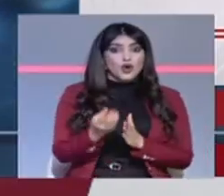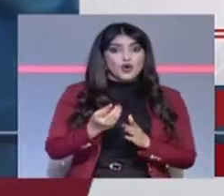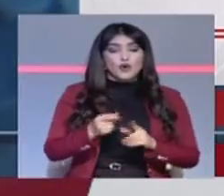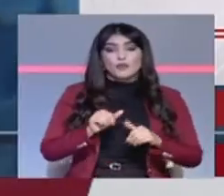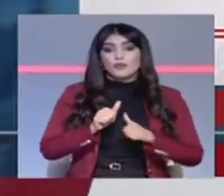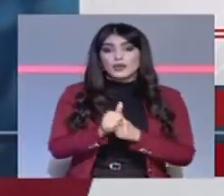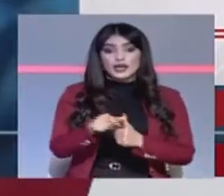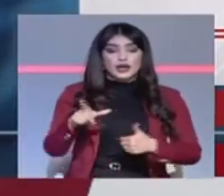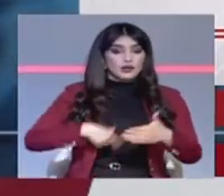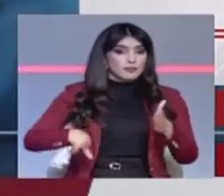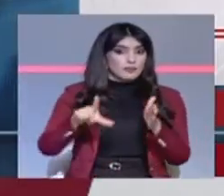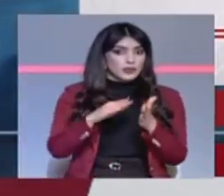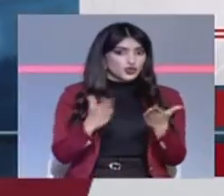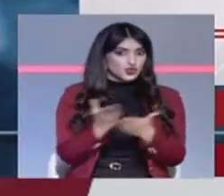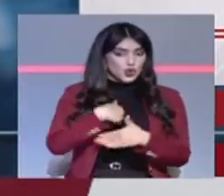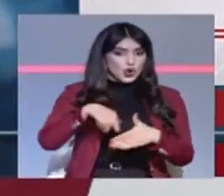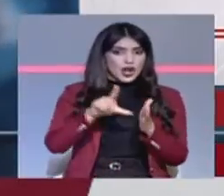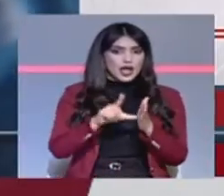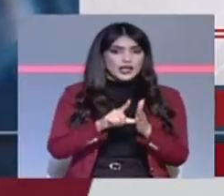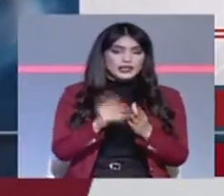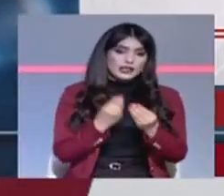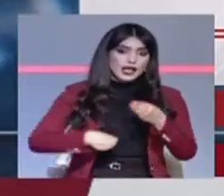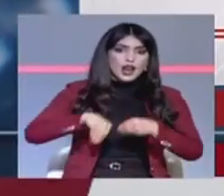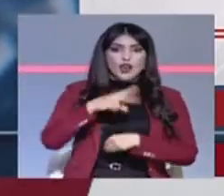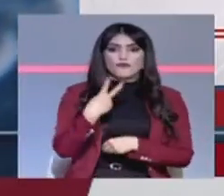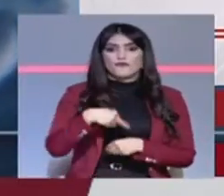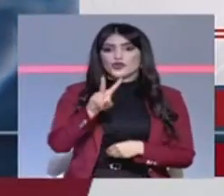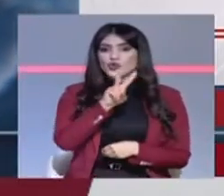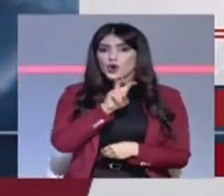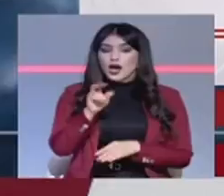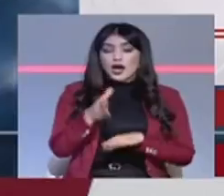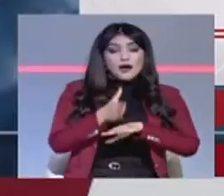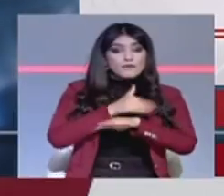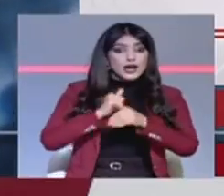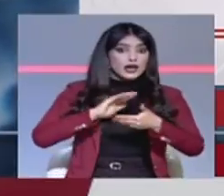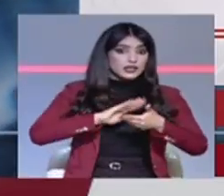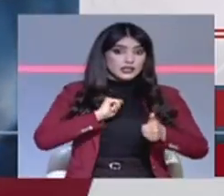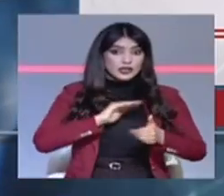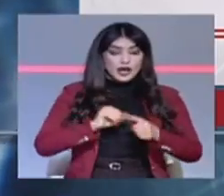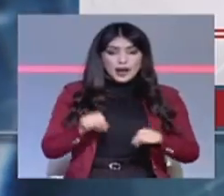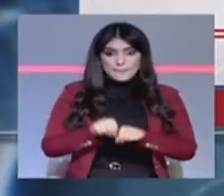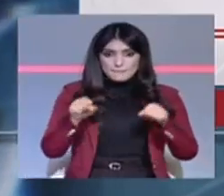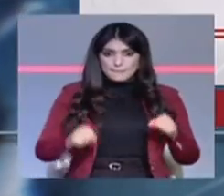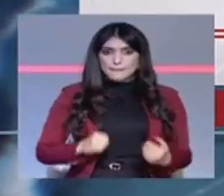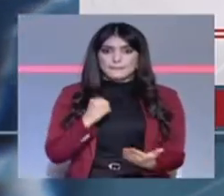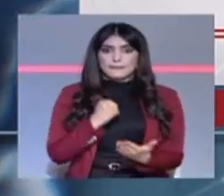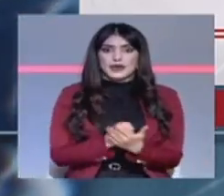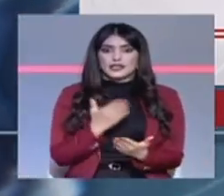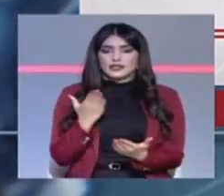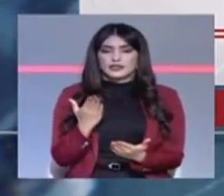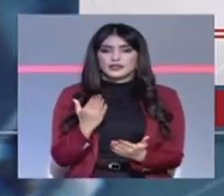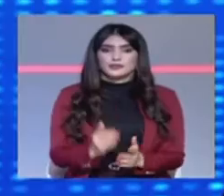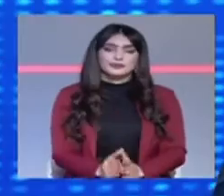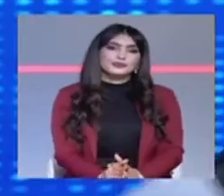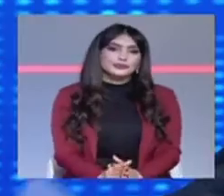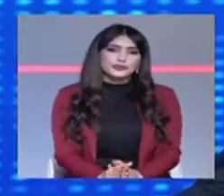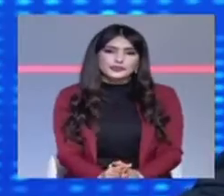مشروع قانون الماليه التكميلي لسنه عشرين عشرين قبل التنسيق مع البنك المركزي